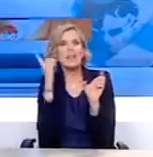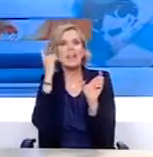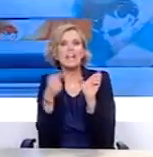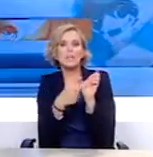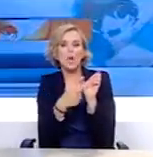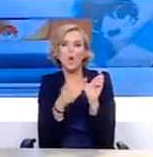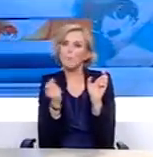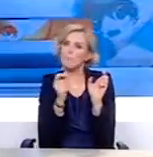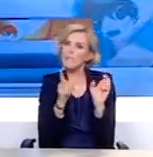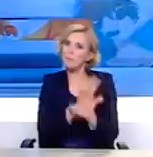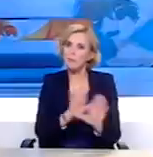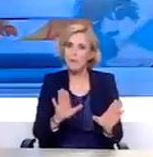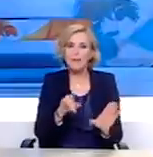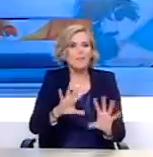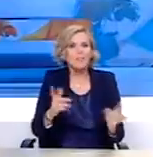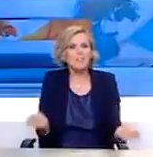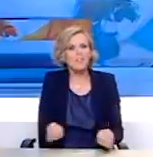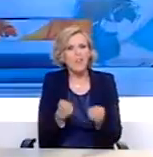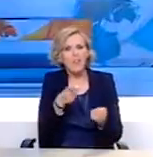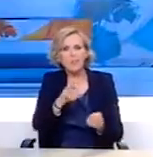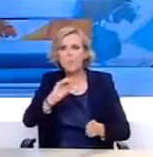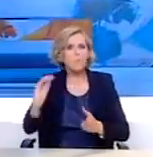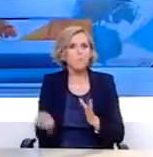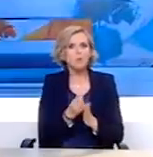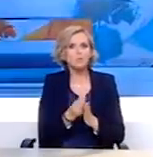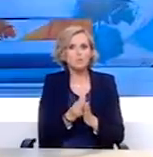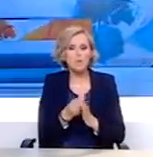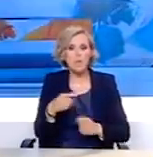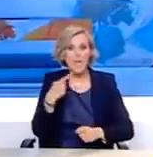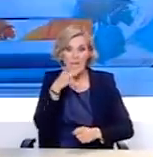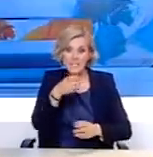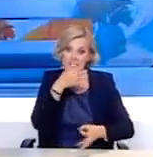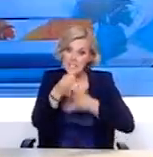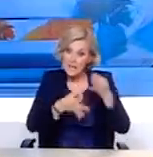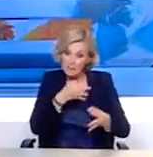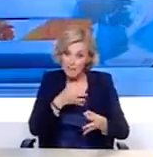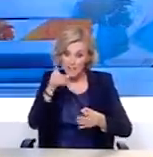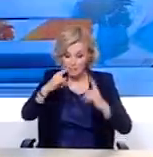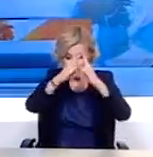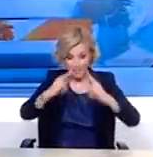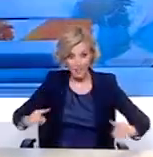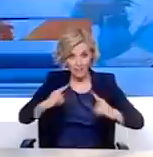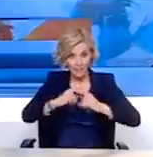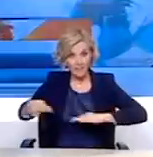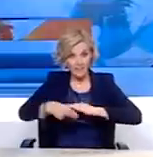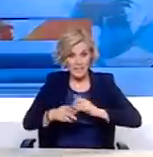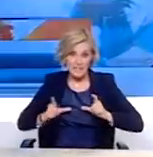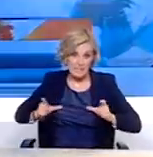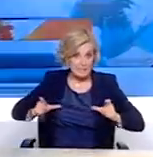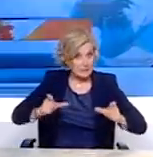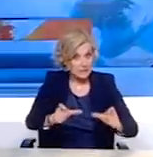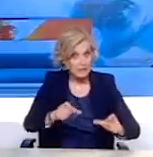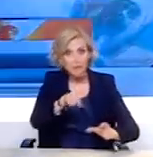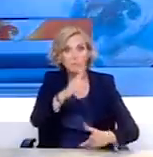επιτράπει είσοδος. Έχετε ενημέρωση για τέτοια περιστατικά? Σας προβληματίζει η διαχείριση ανθρώπων που μένουν στις δομές και έχουν βρει,